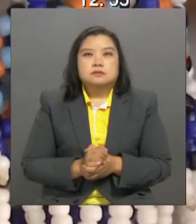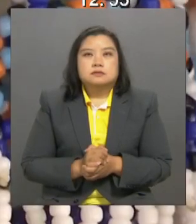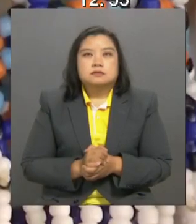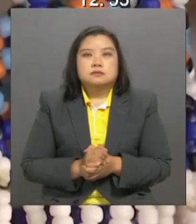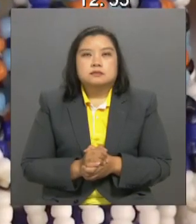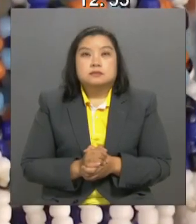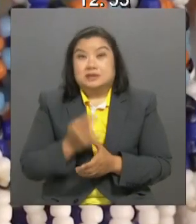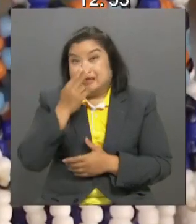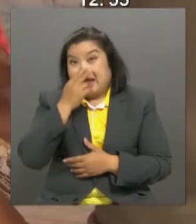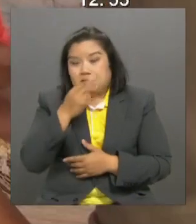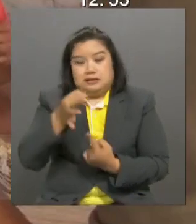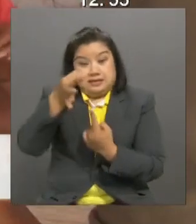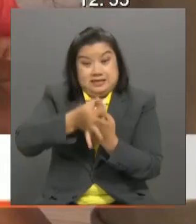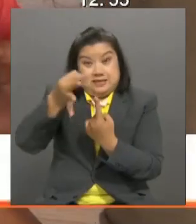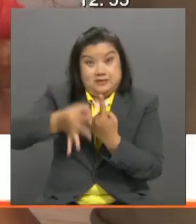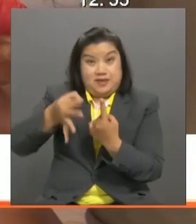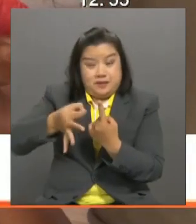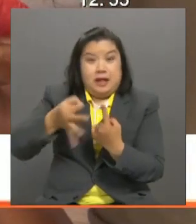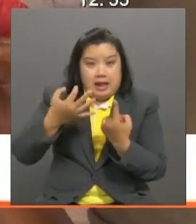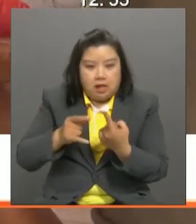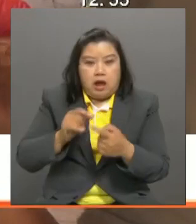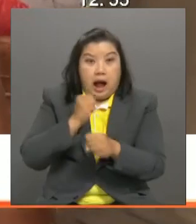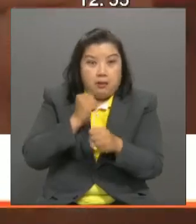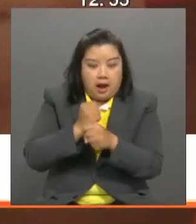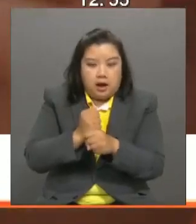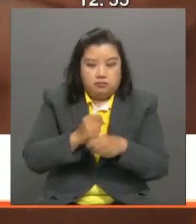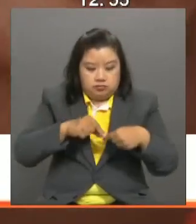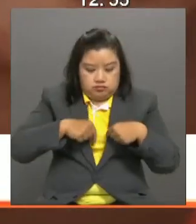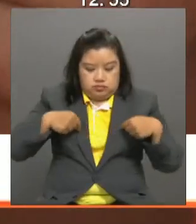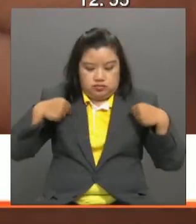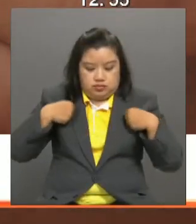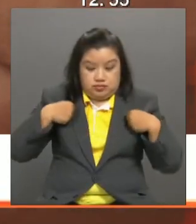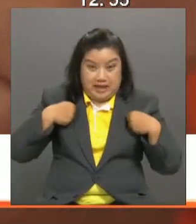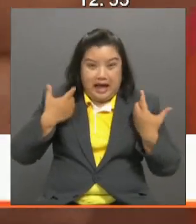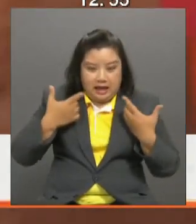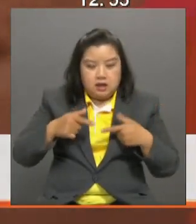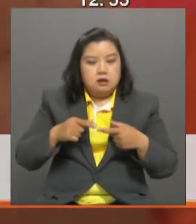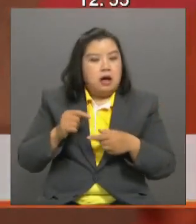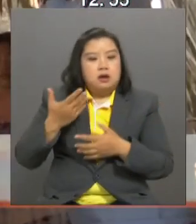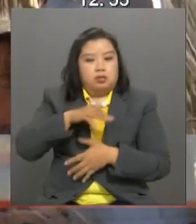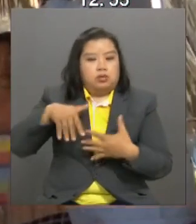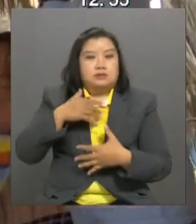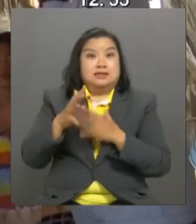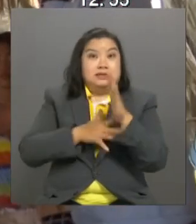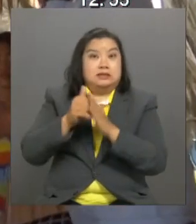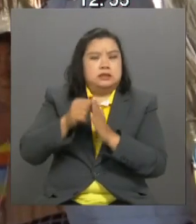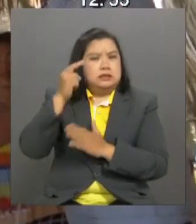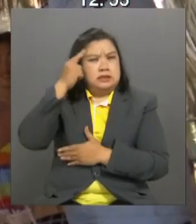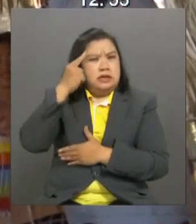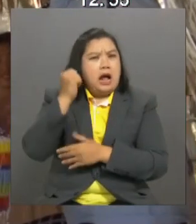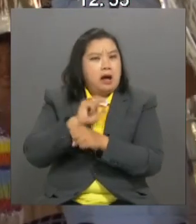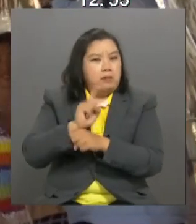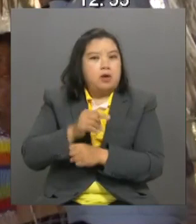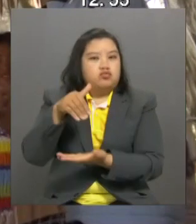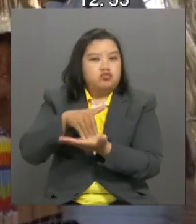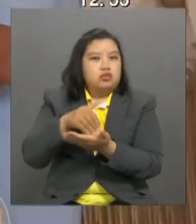ลูกปัดหลากหลายสีสันถูกร้อยเรียงโดยเชือกปลายแหลมเป็นหัวใจหลักในการผลิตชิ้นงานที่สร้างสรรค์ของกลุ่มวิสาหกิจชุมชนหัต